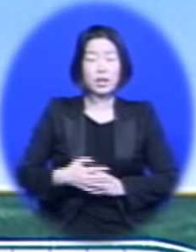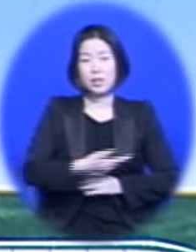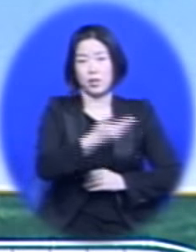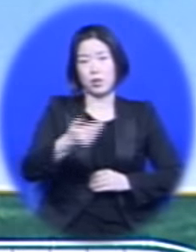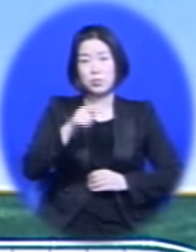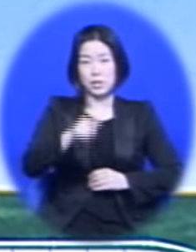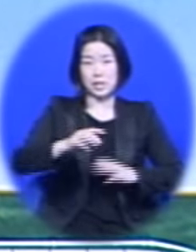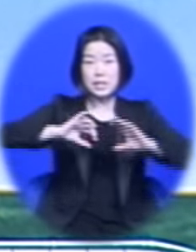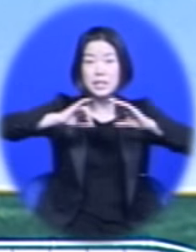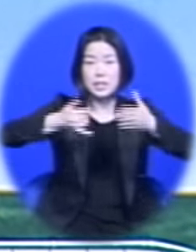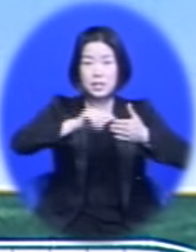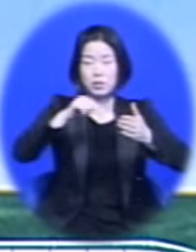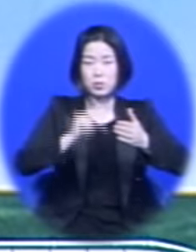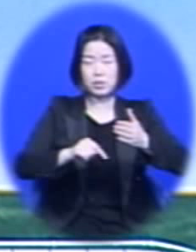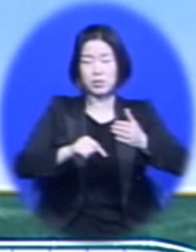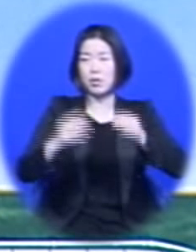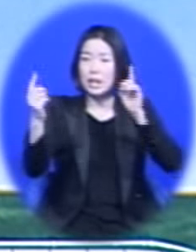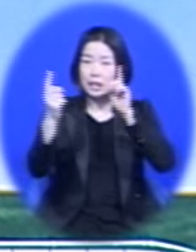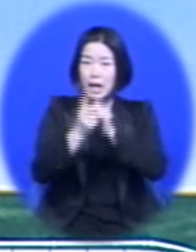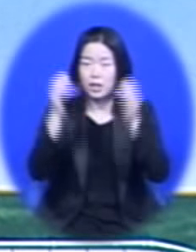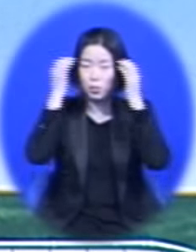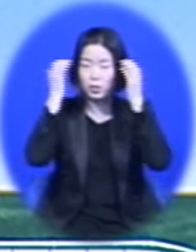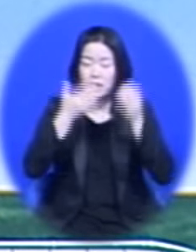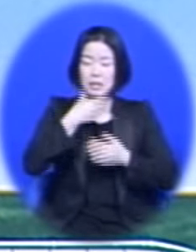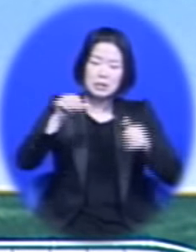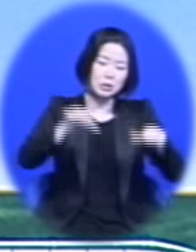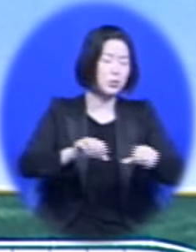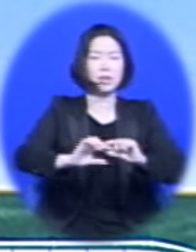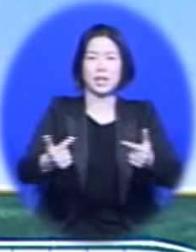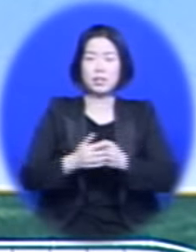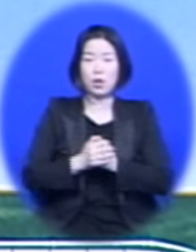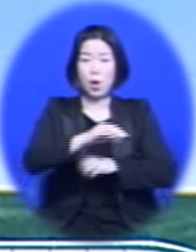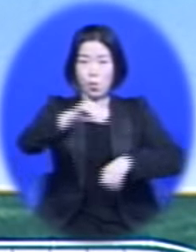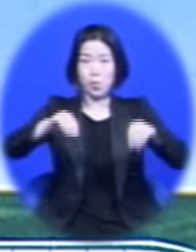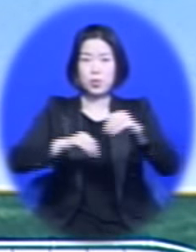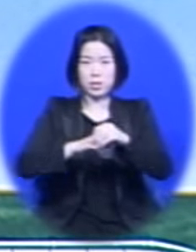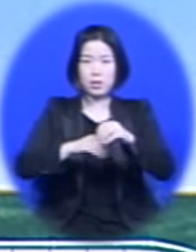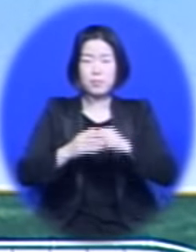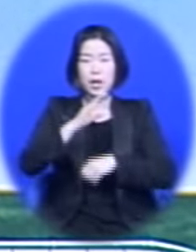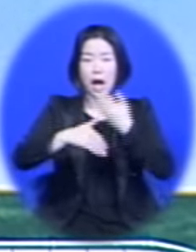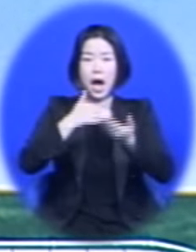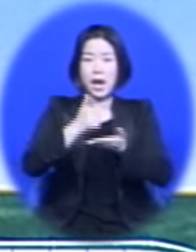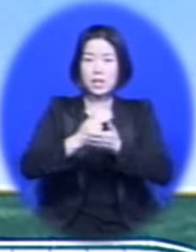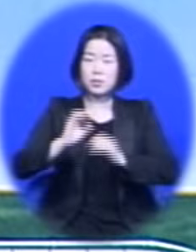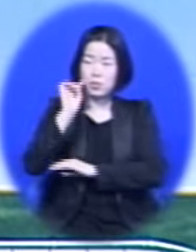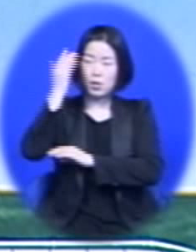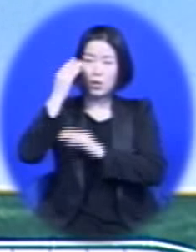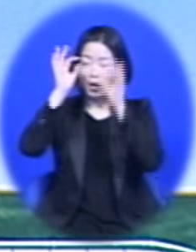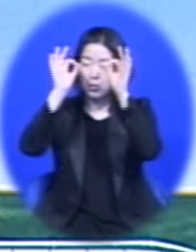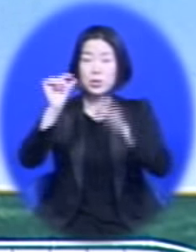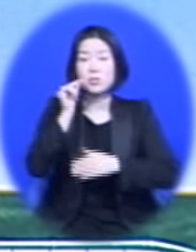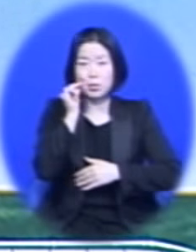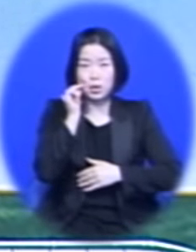여러분, 이 세상에서 당하는 고난은 저주가 아닙니다. 오히려 하나님의 영광을 바라보지